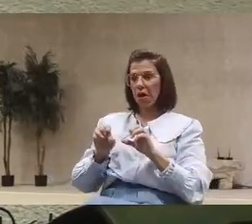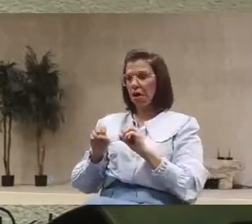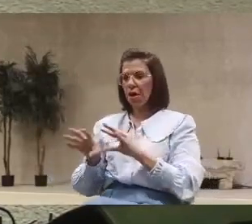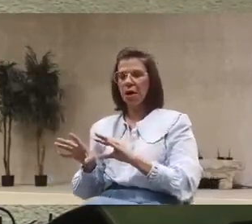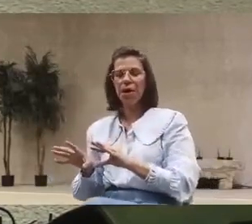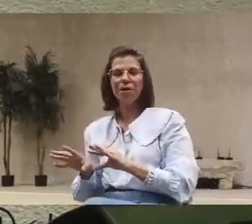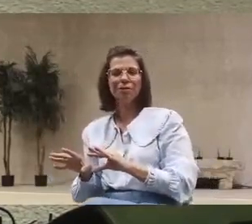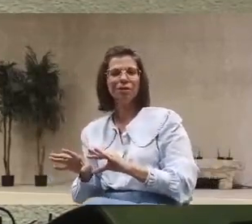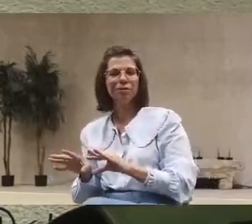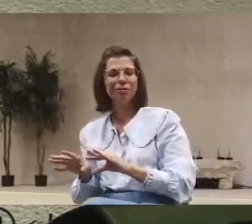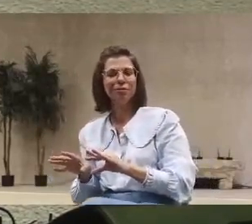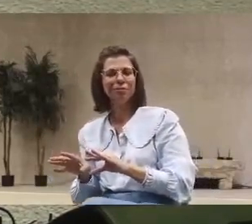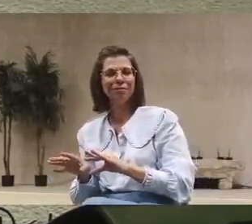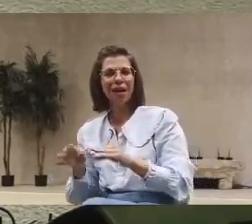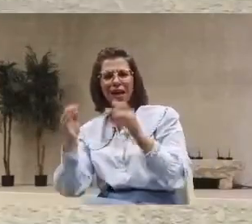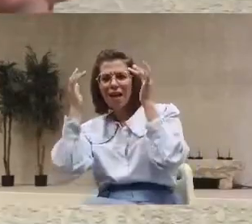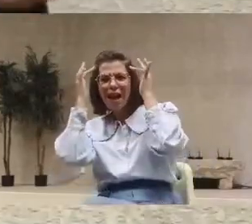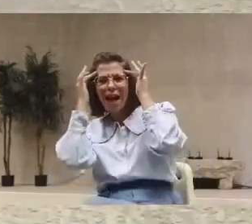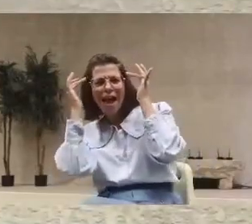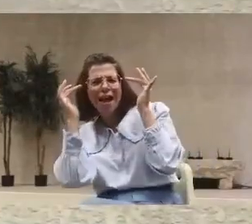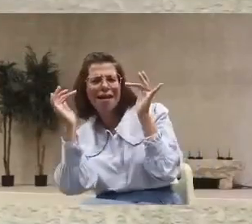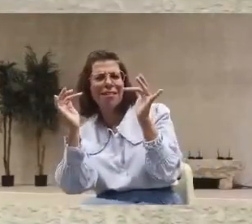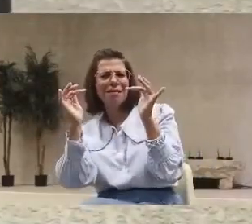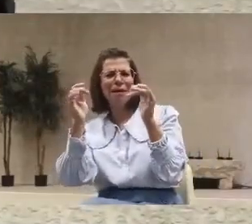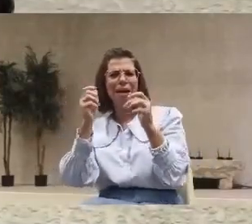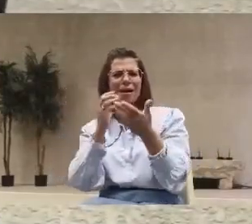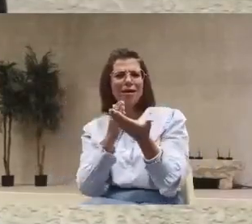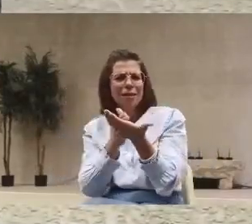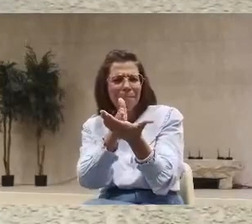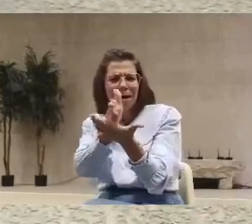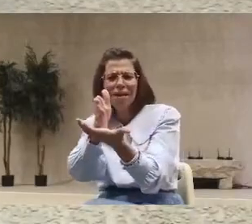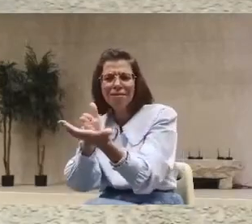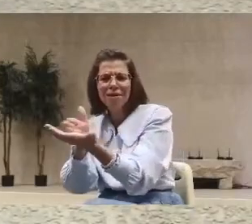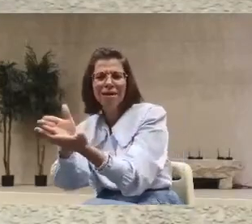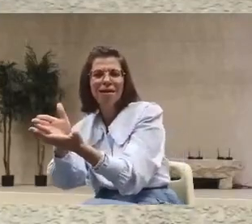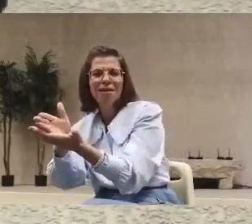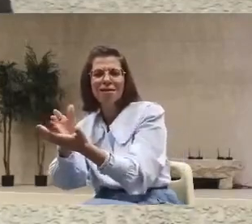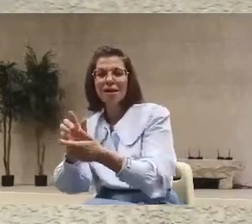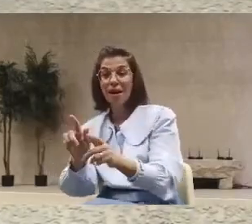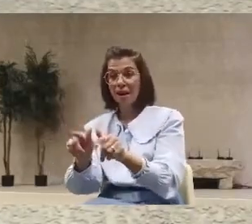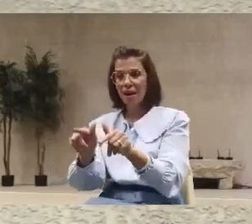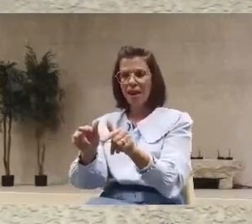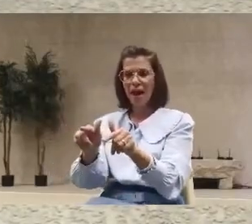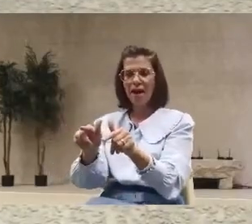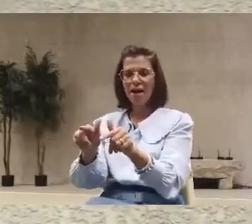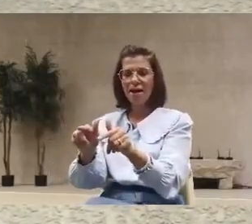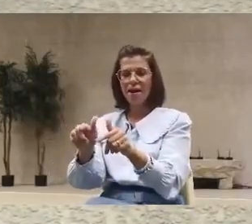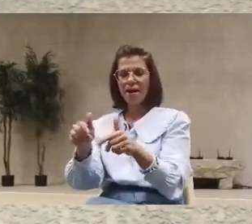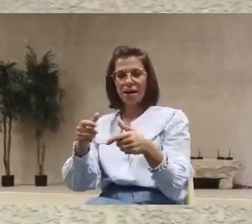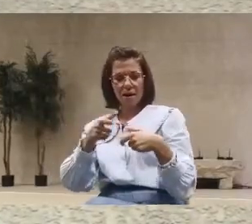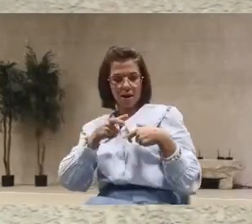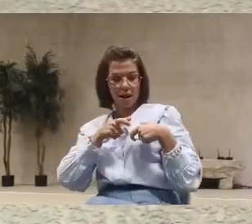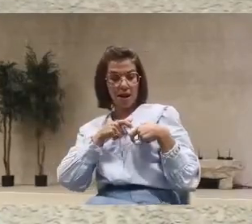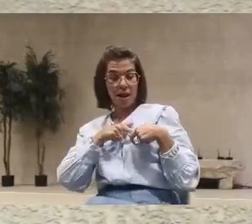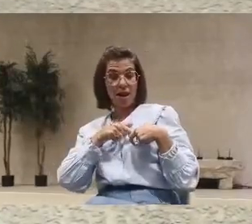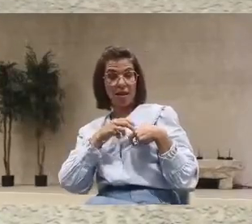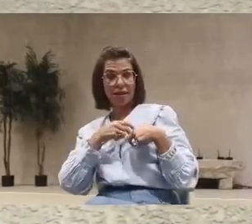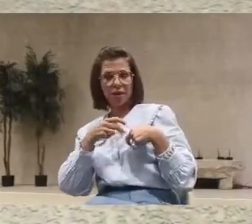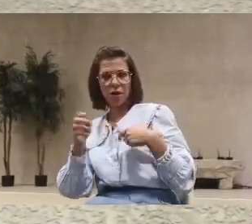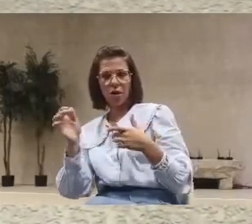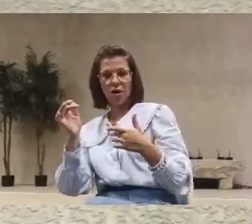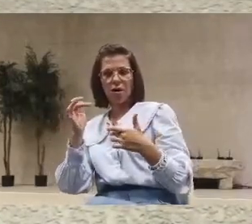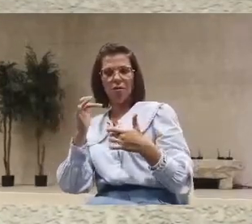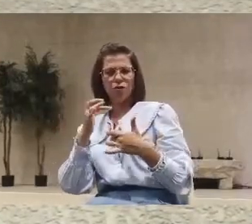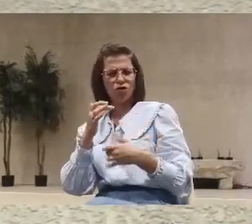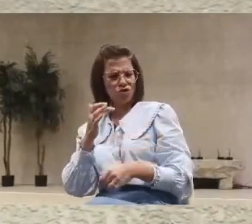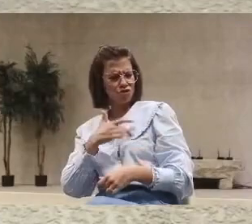mais vécus par notre accompagnement notre investissement nous voyons une